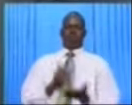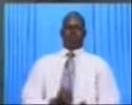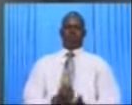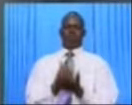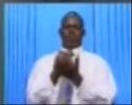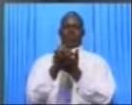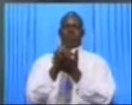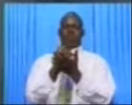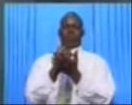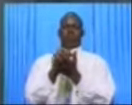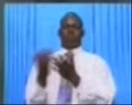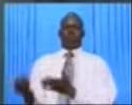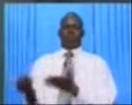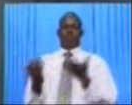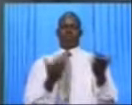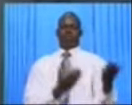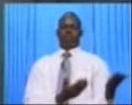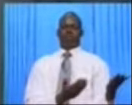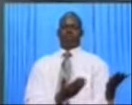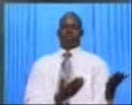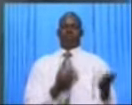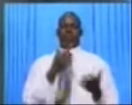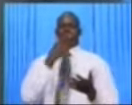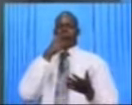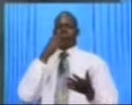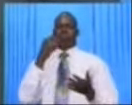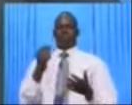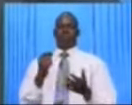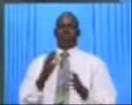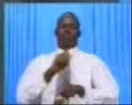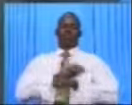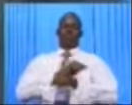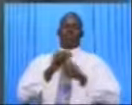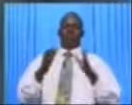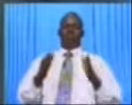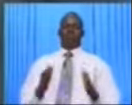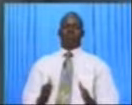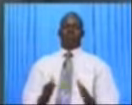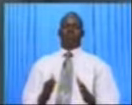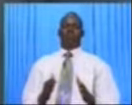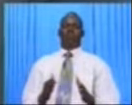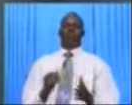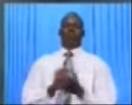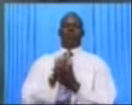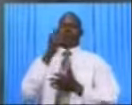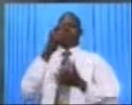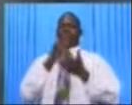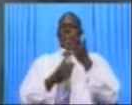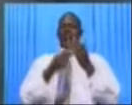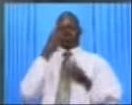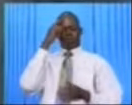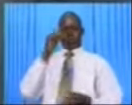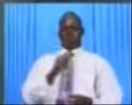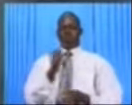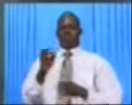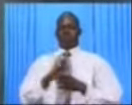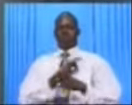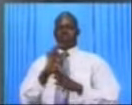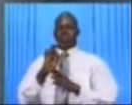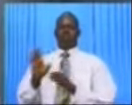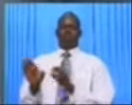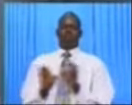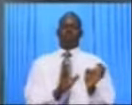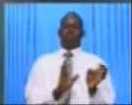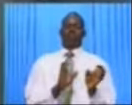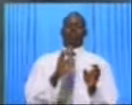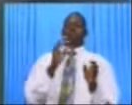donc pour apporter le meilleur en fait à ces industriels. Et ça sera valable pour d'autres formations qu'on réalisera. On essaiera